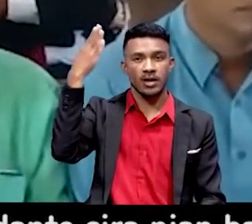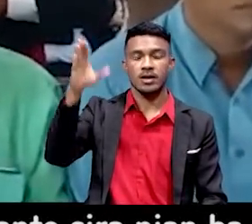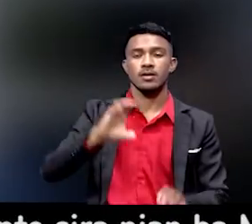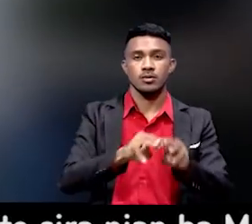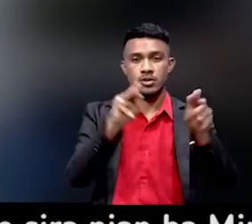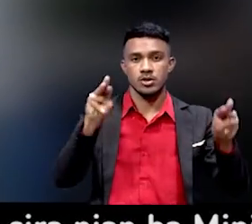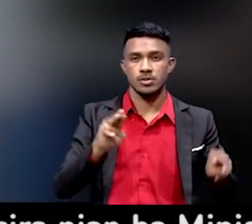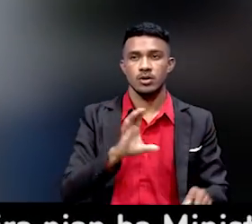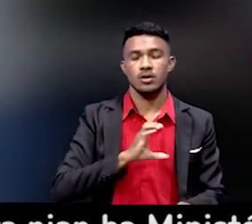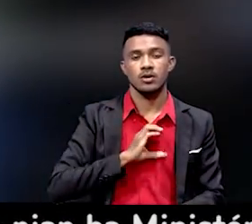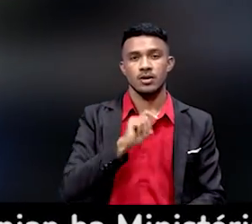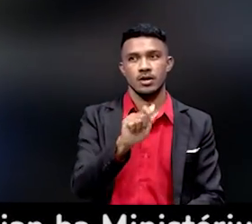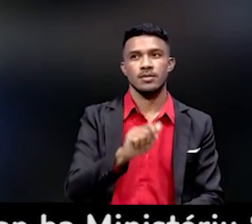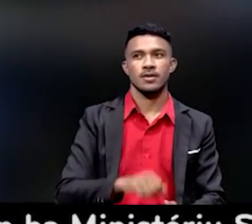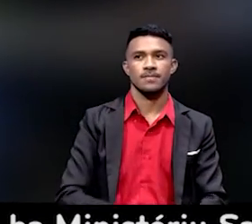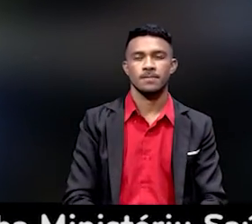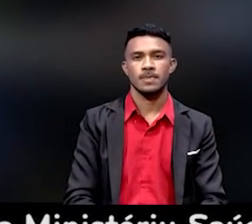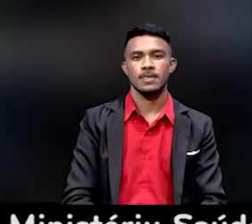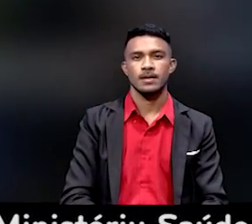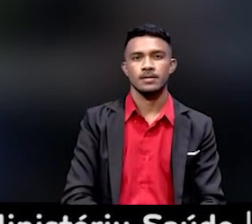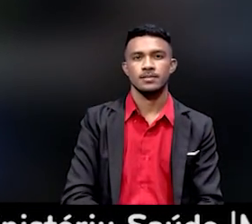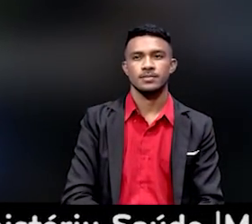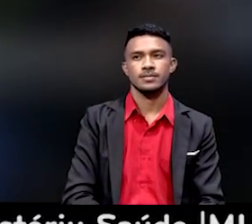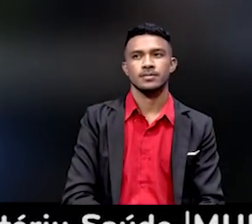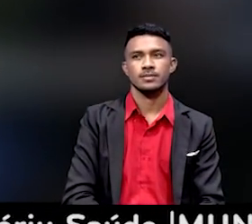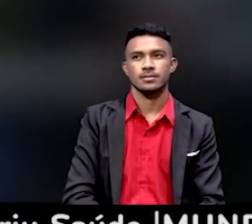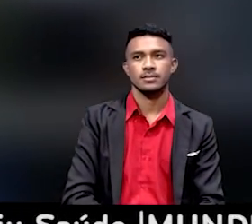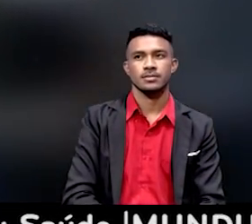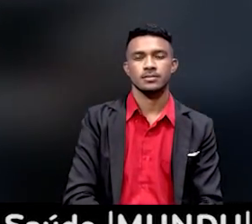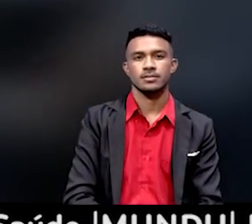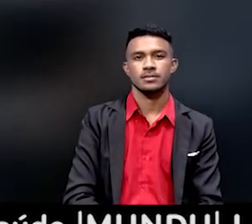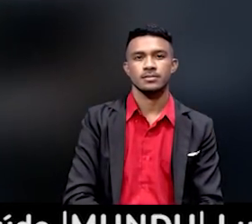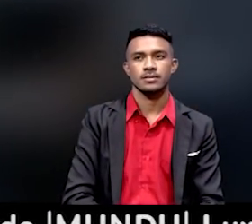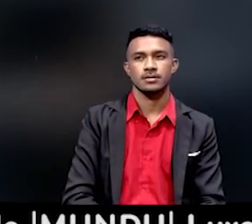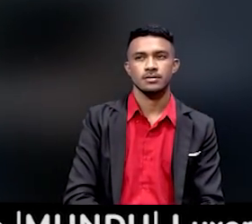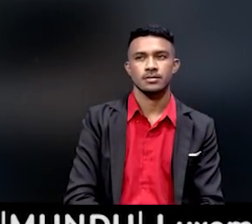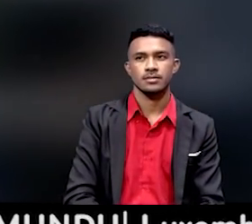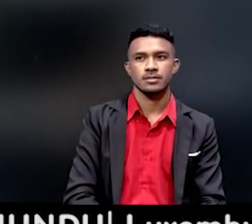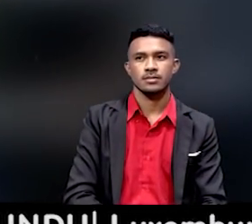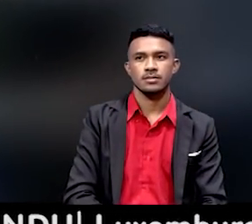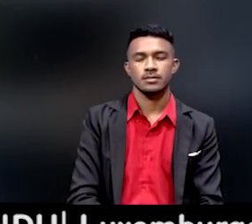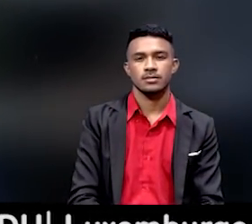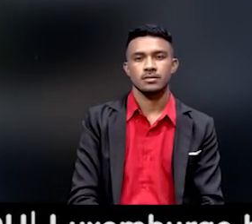Covalima. Pero te juro que mañana volveré